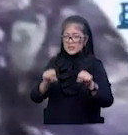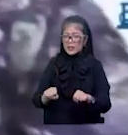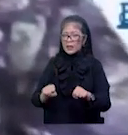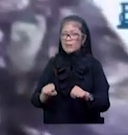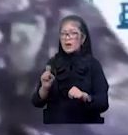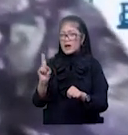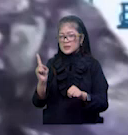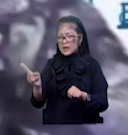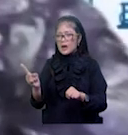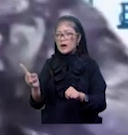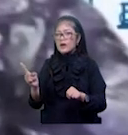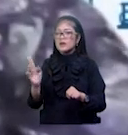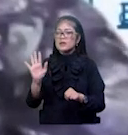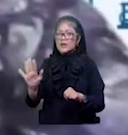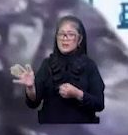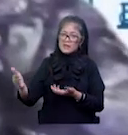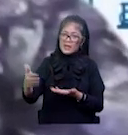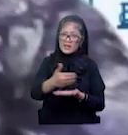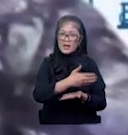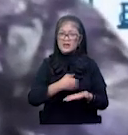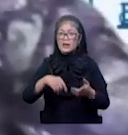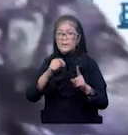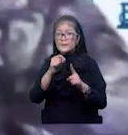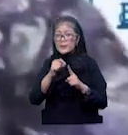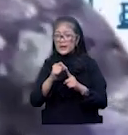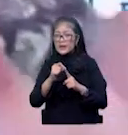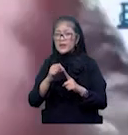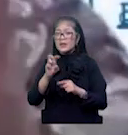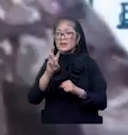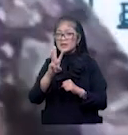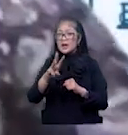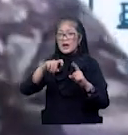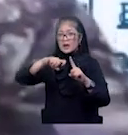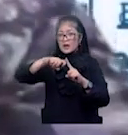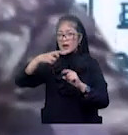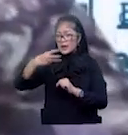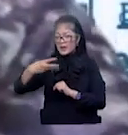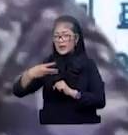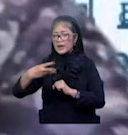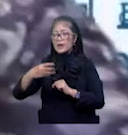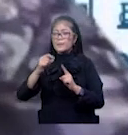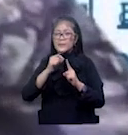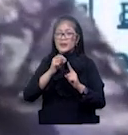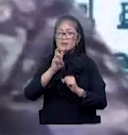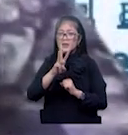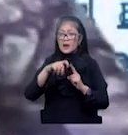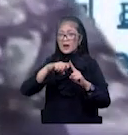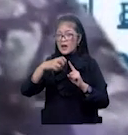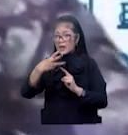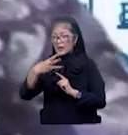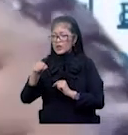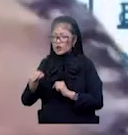dengan menggunakan basis data P3KE ya. Dengan dasar P3KE data itu, kita akan